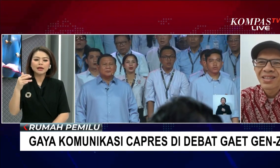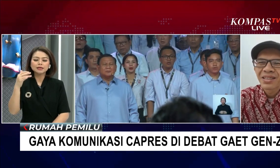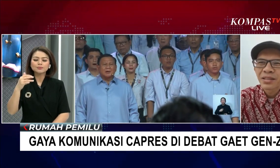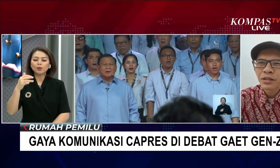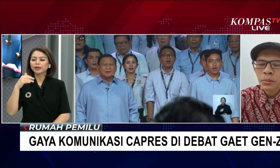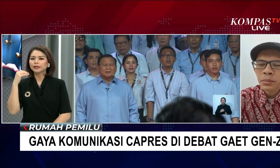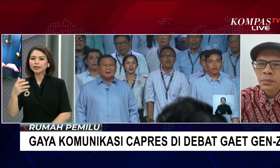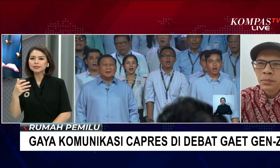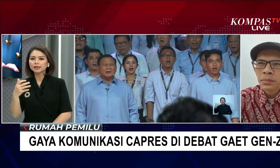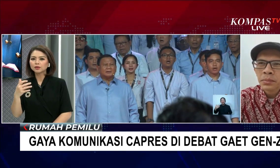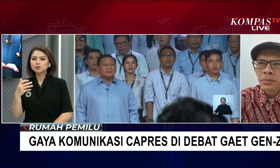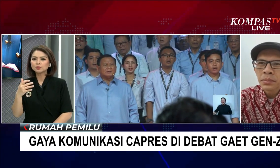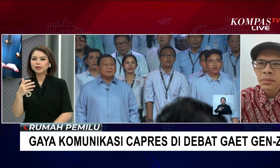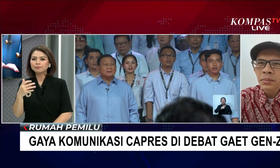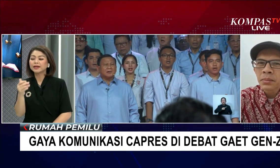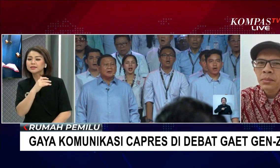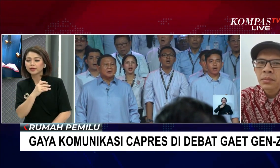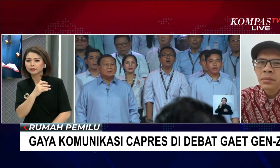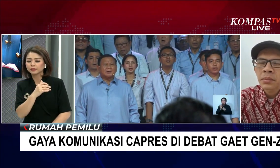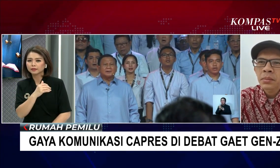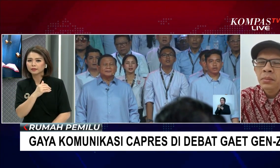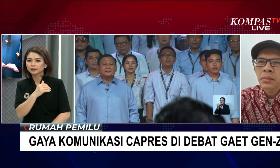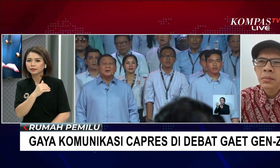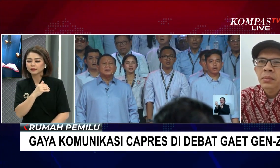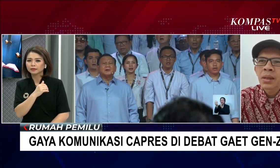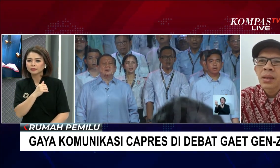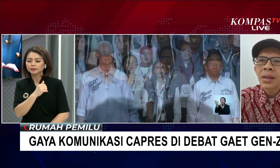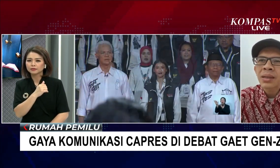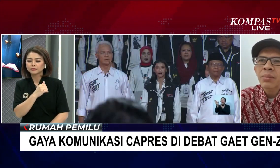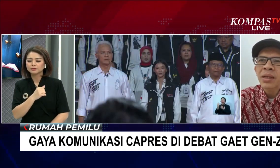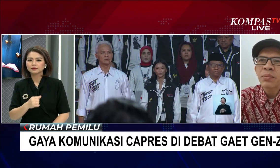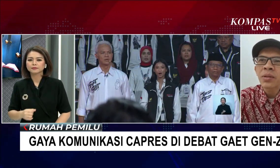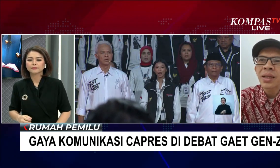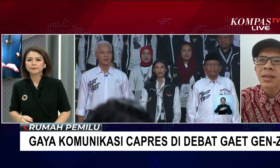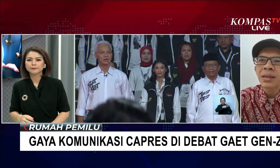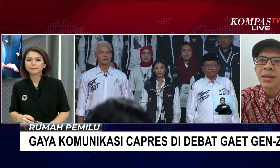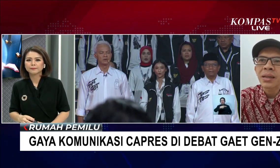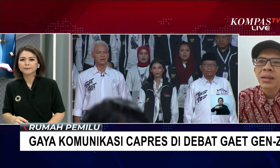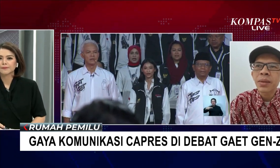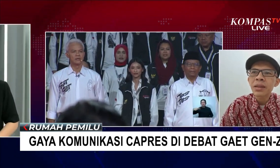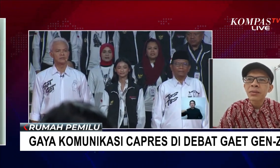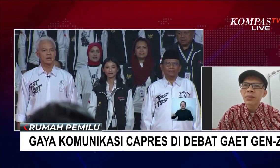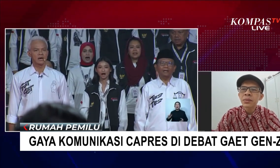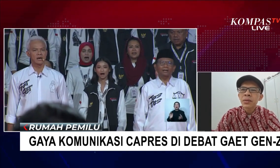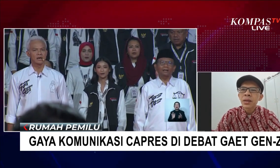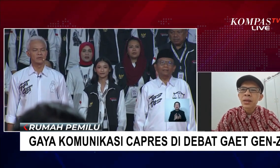ini sebenarnya spontanitas atau sebenarnya by design? Ya, saya melihat spontanitas